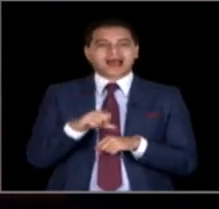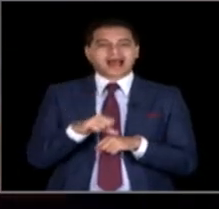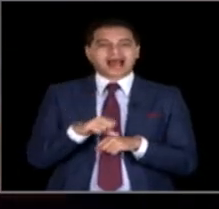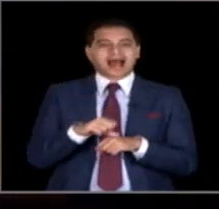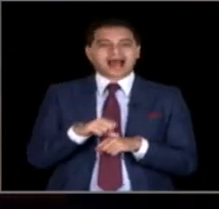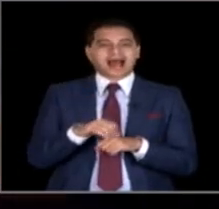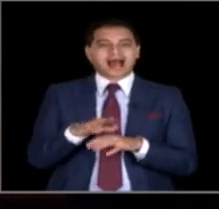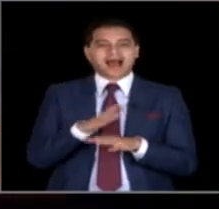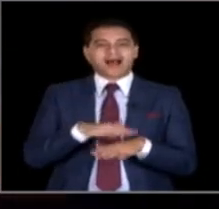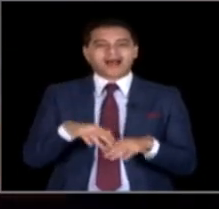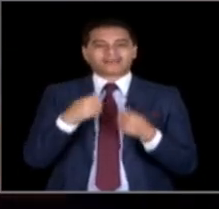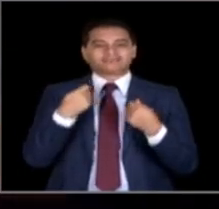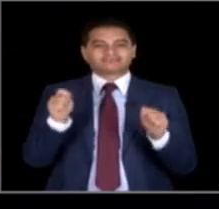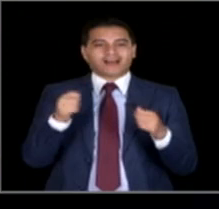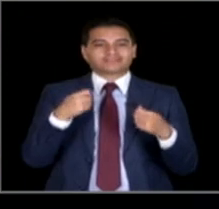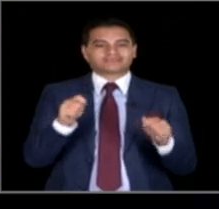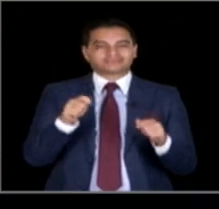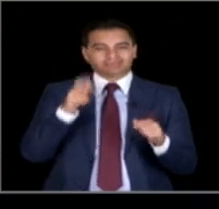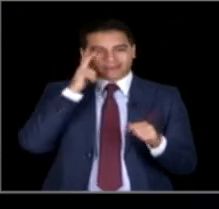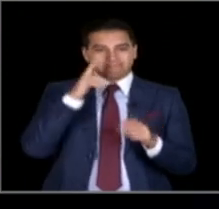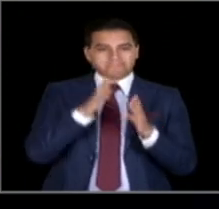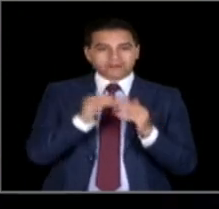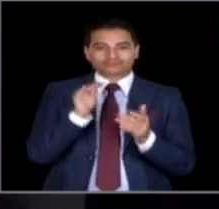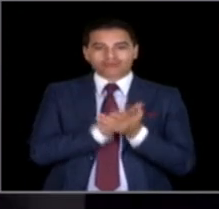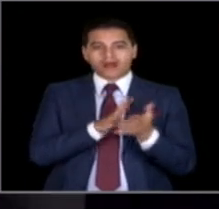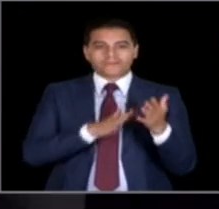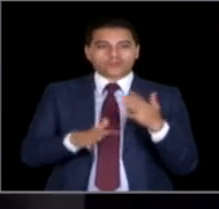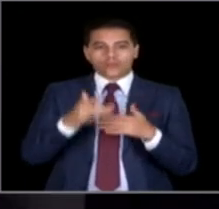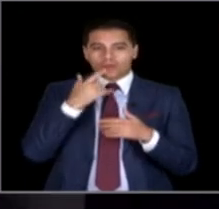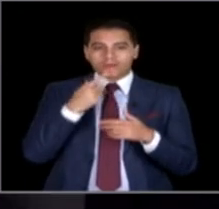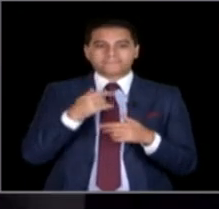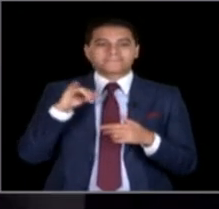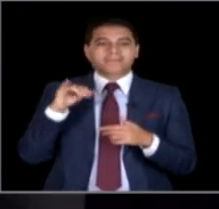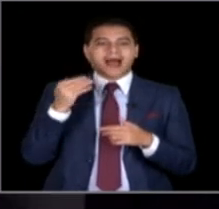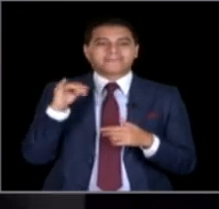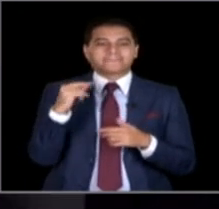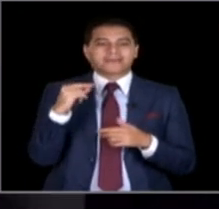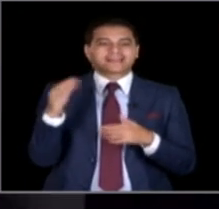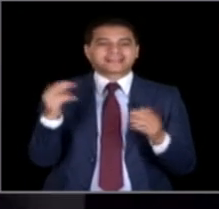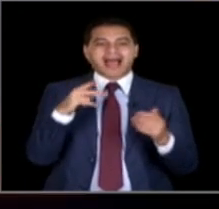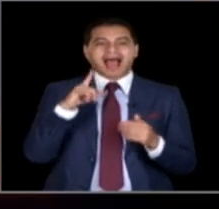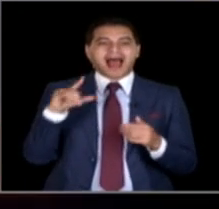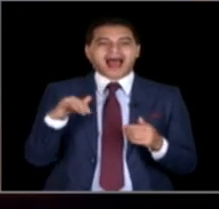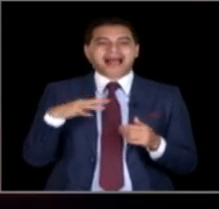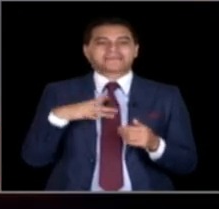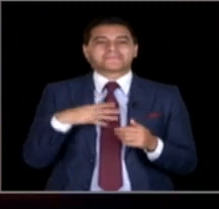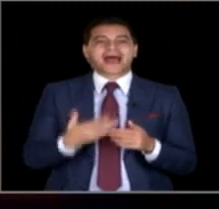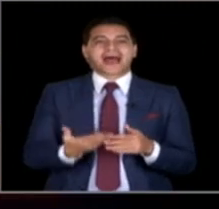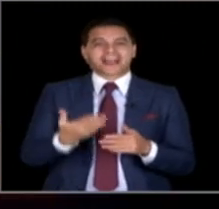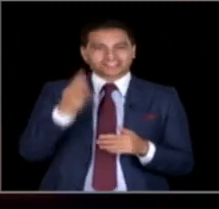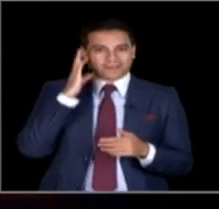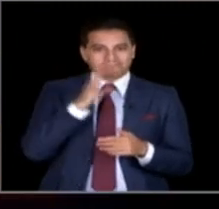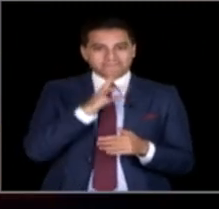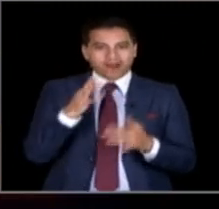على كل الصباحات، بالذات في موسم الأصحاب، وكان كل ما حد يقابلنا يقول لنا محمد علي باشا ده طلع في البرنامج إنه ما يسوق